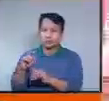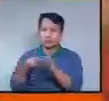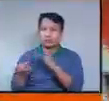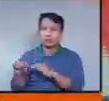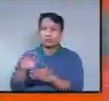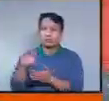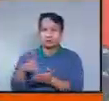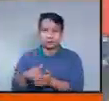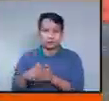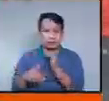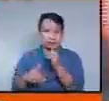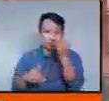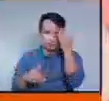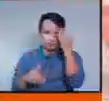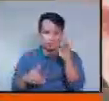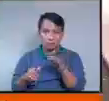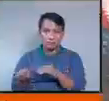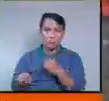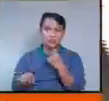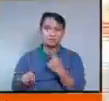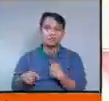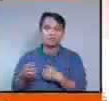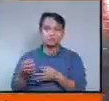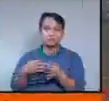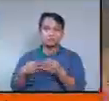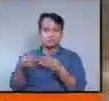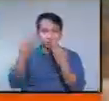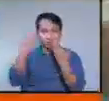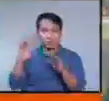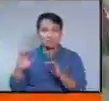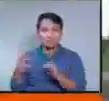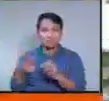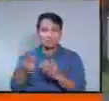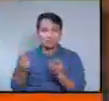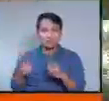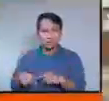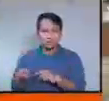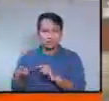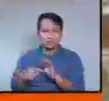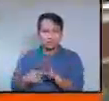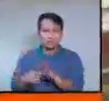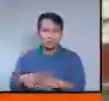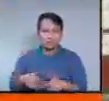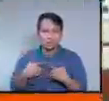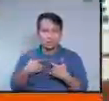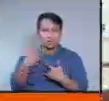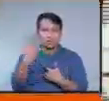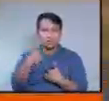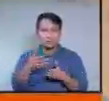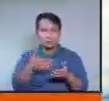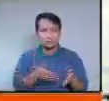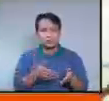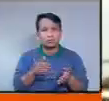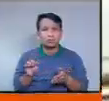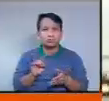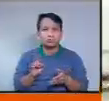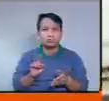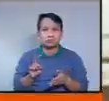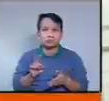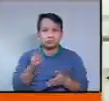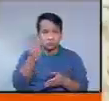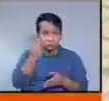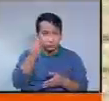evacuation centers. May mga nakausap tayo doon, hindi nila alam kung ano pang magiging plano nila sa buhay nila dahil nga naiwan nila yung kanilang mga